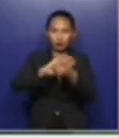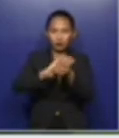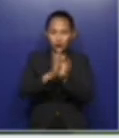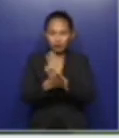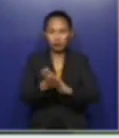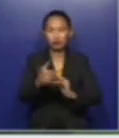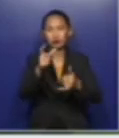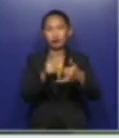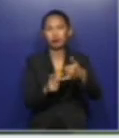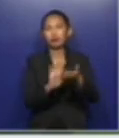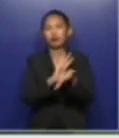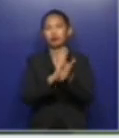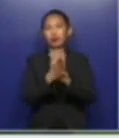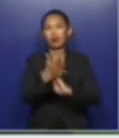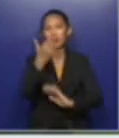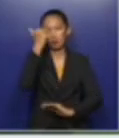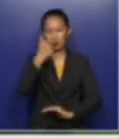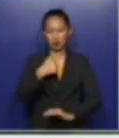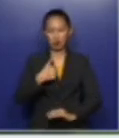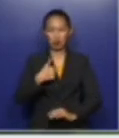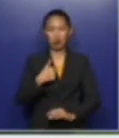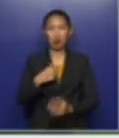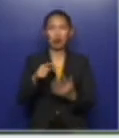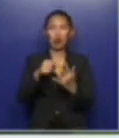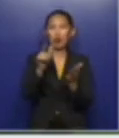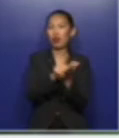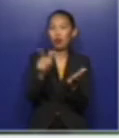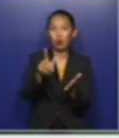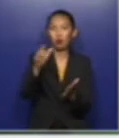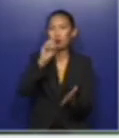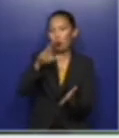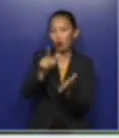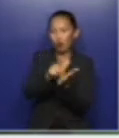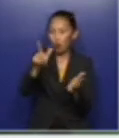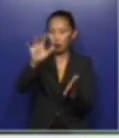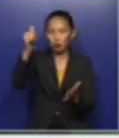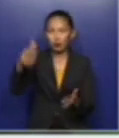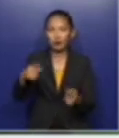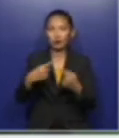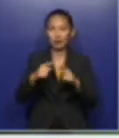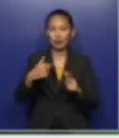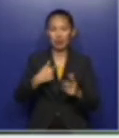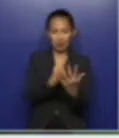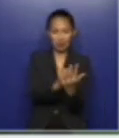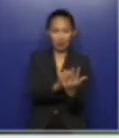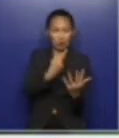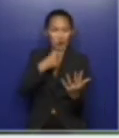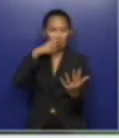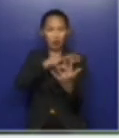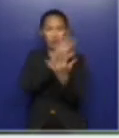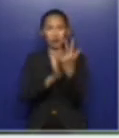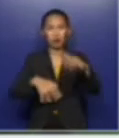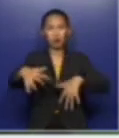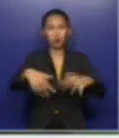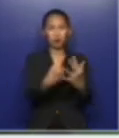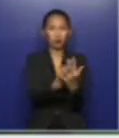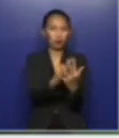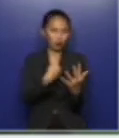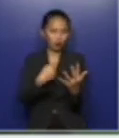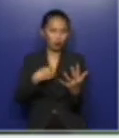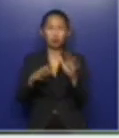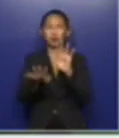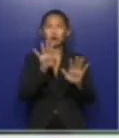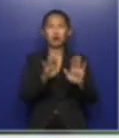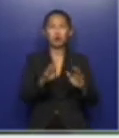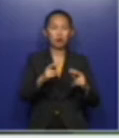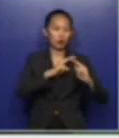ทธิ์ที่จะไปเอาตัวท่านออกแม้เราจะเป็นตัวแทนของประเทศนะครับตัวแทนพี่น้องประชาชนเปรียบเหมือนบอร์ดบริหาร